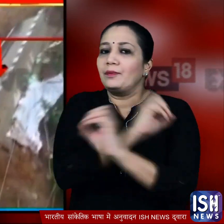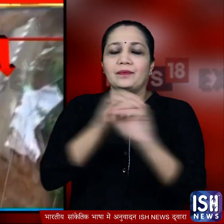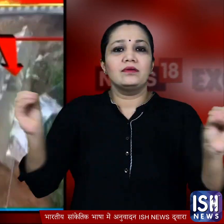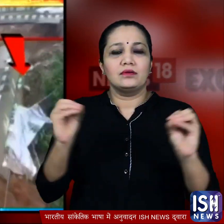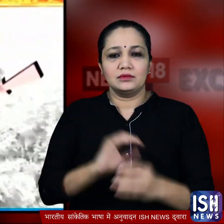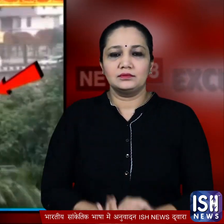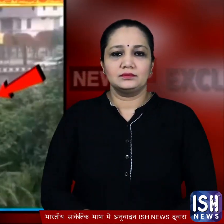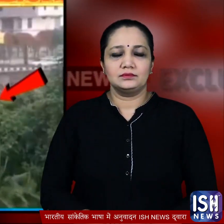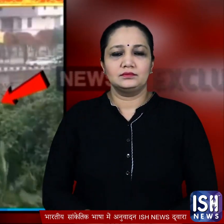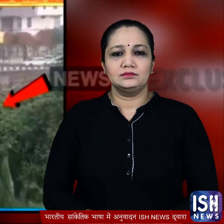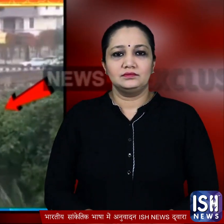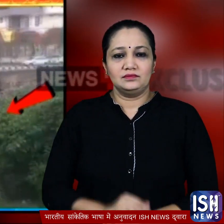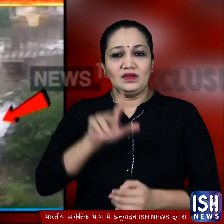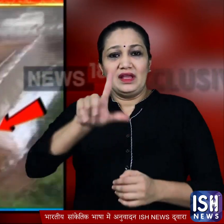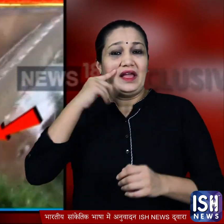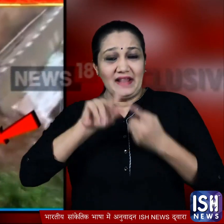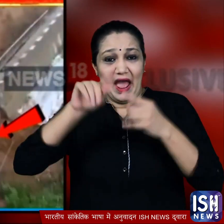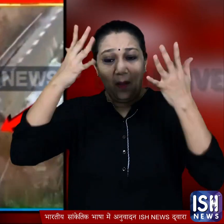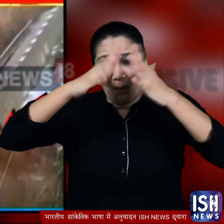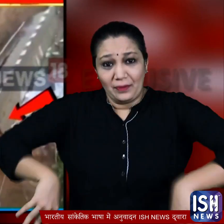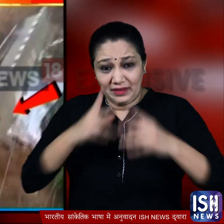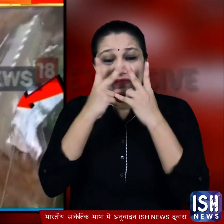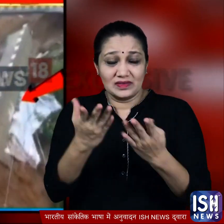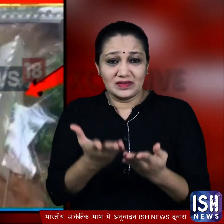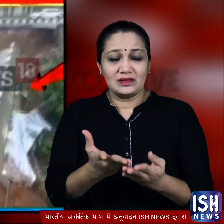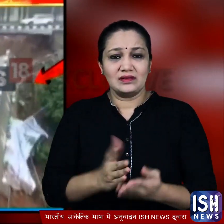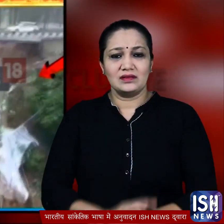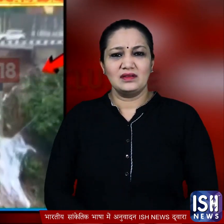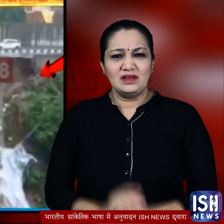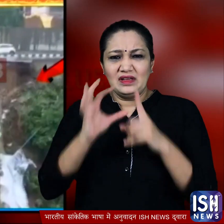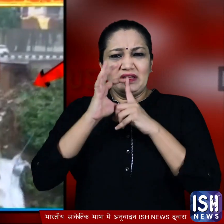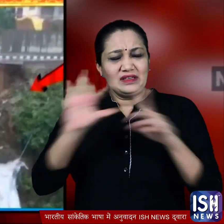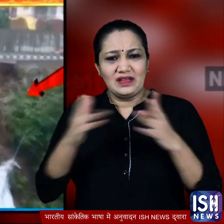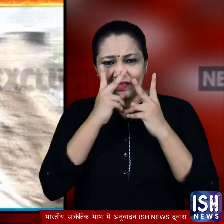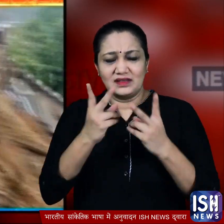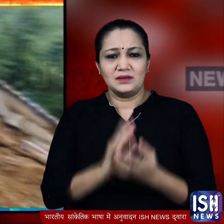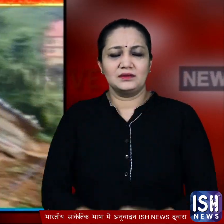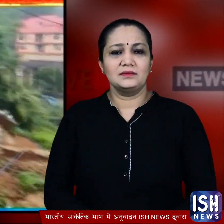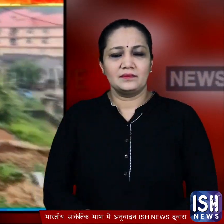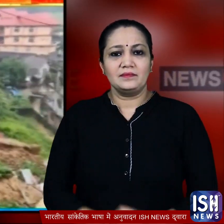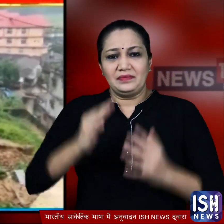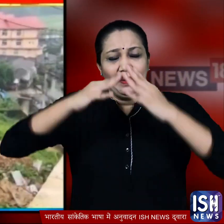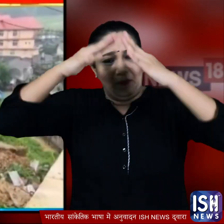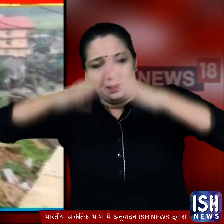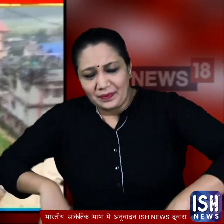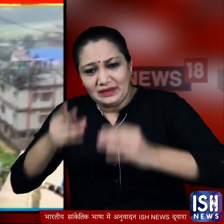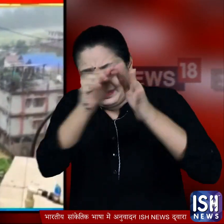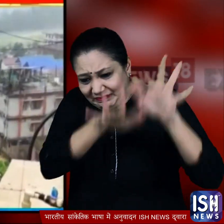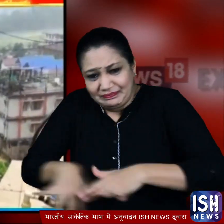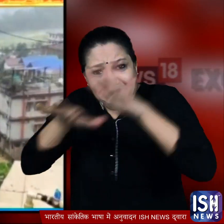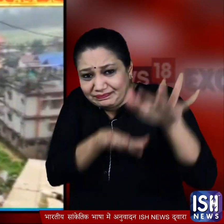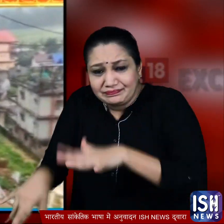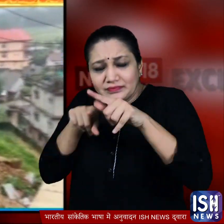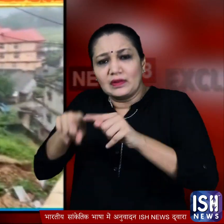गाड़ी नहीं गुजर रही थी। लाइव टूट गया, देखिए कितना भयंकर। हाईवे के टूटने से जो मलबा नीचे